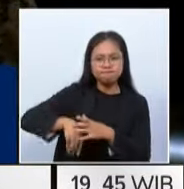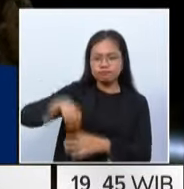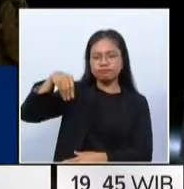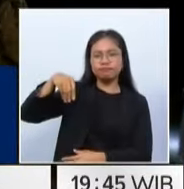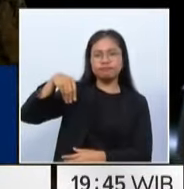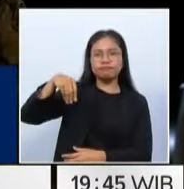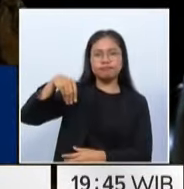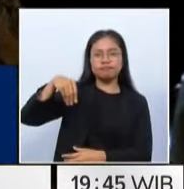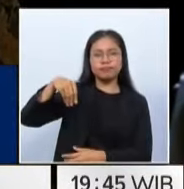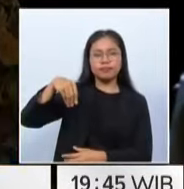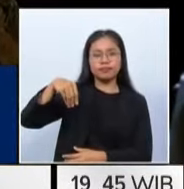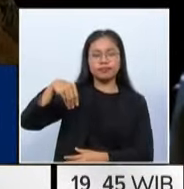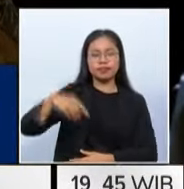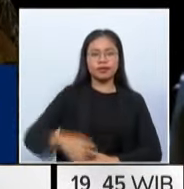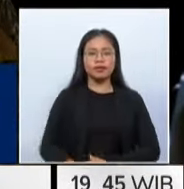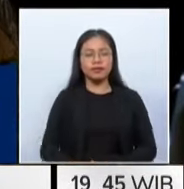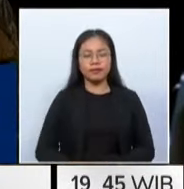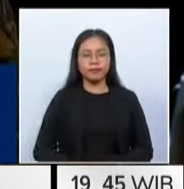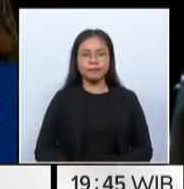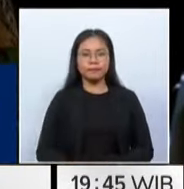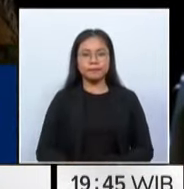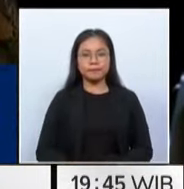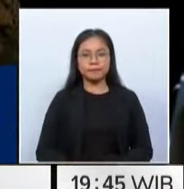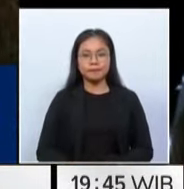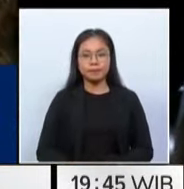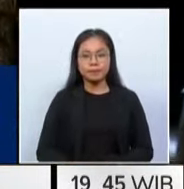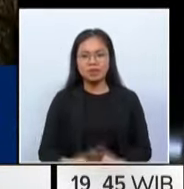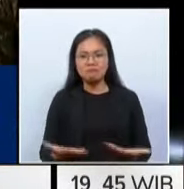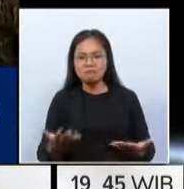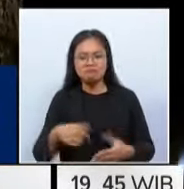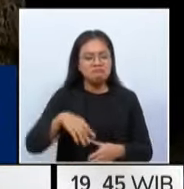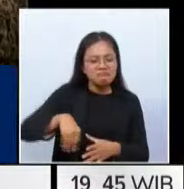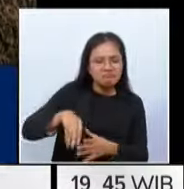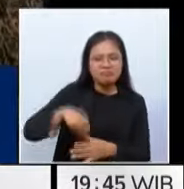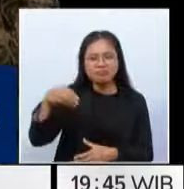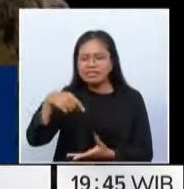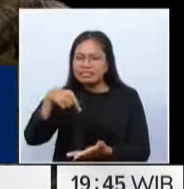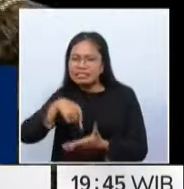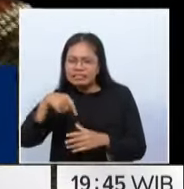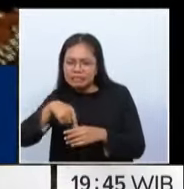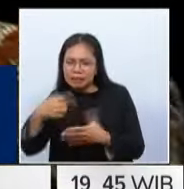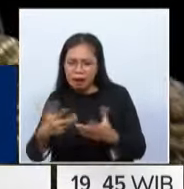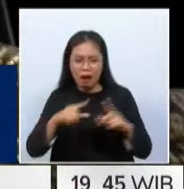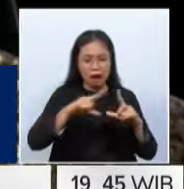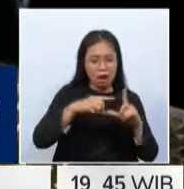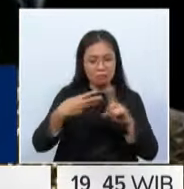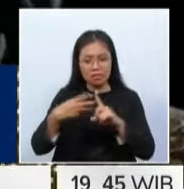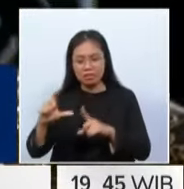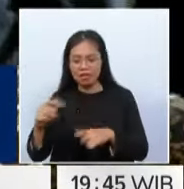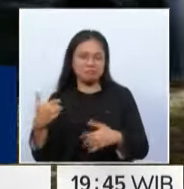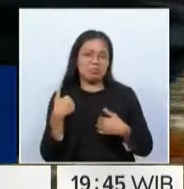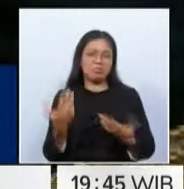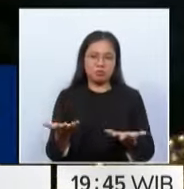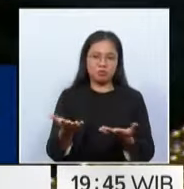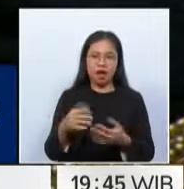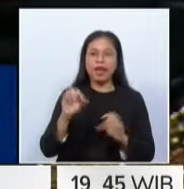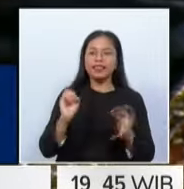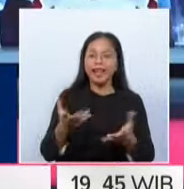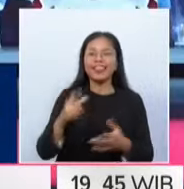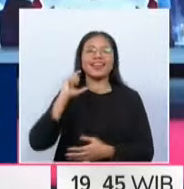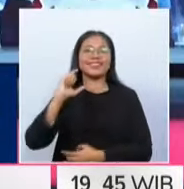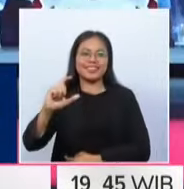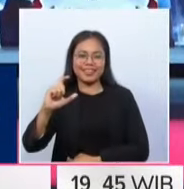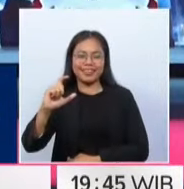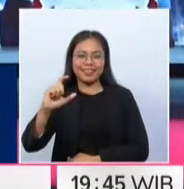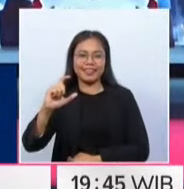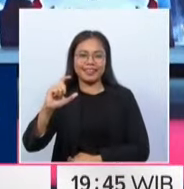silakan Bu ada a b atau c kita tidak tahu apa yang diambil Hurufnya huruf C Oke Baik